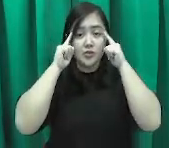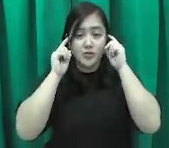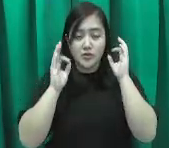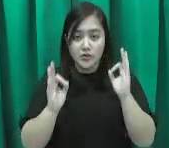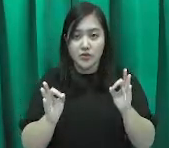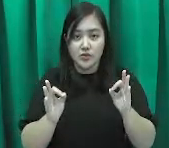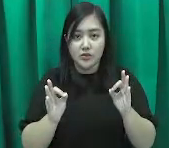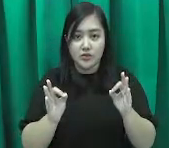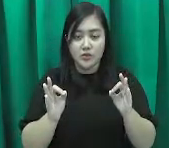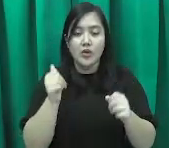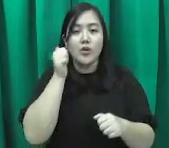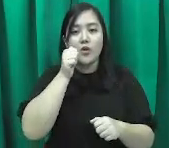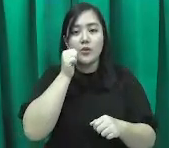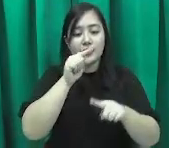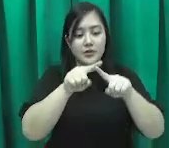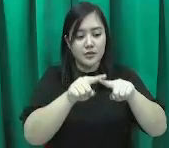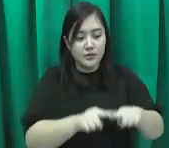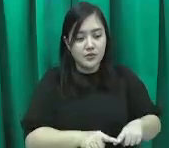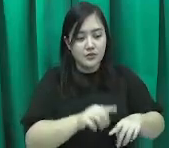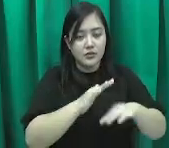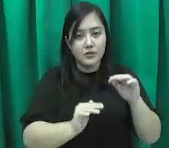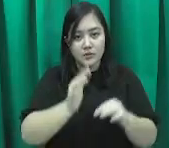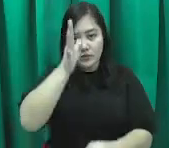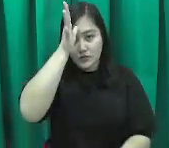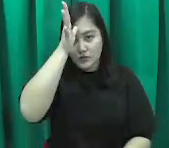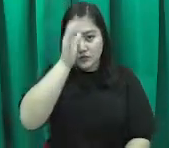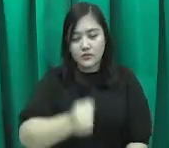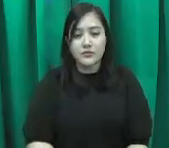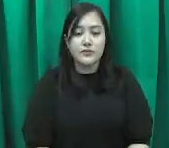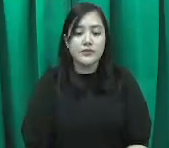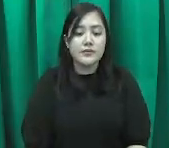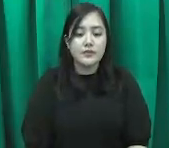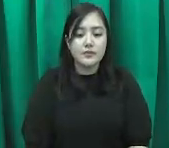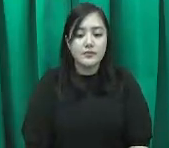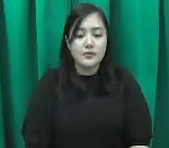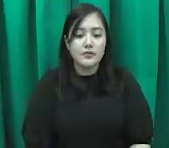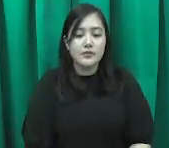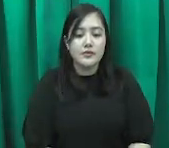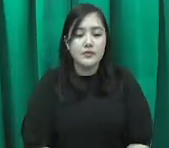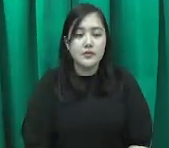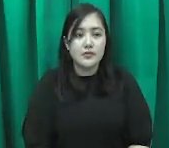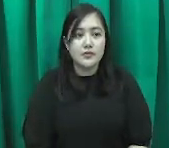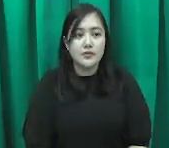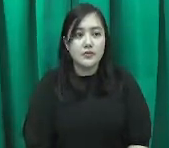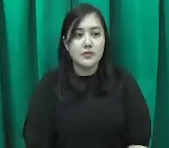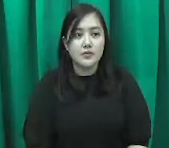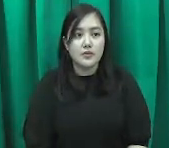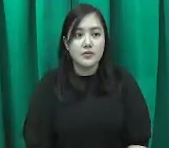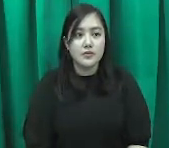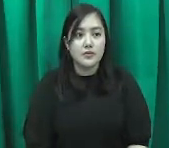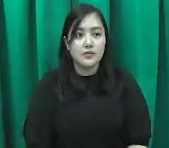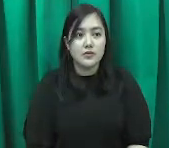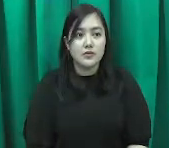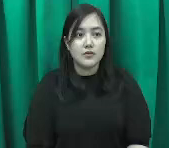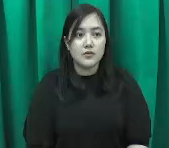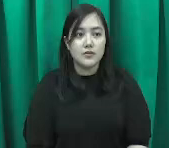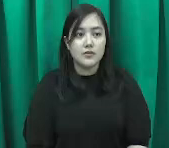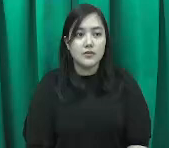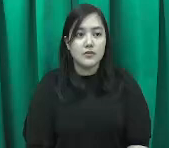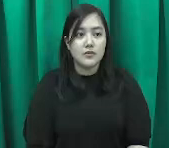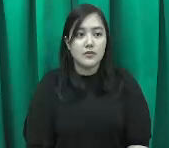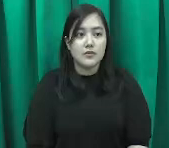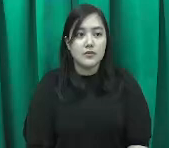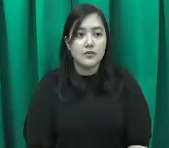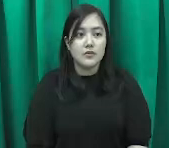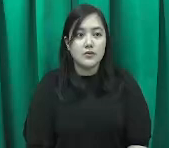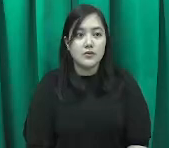spiritually, yeah, sometimes pag hindi talaga wala yung father, tapos sa merong emergency, yeah, ang decision ng ang nagiging decision ng